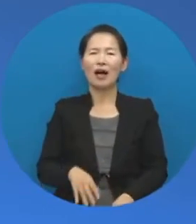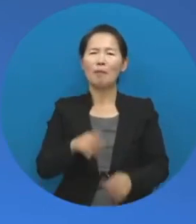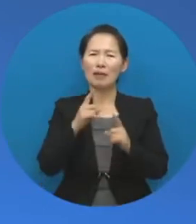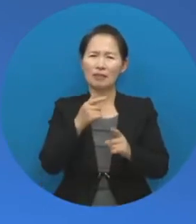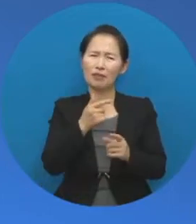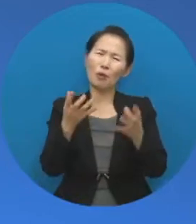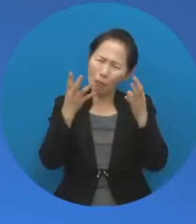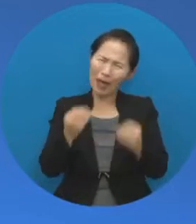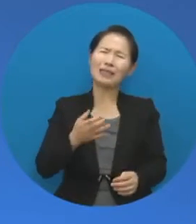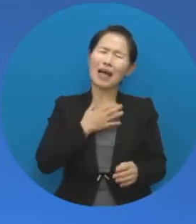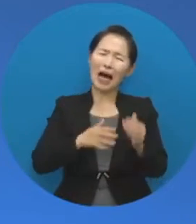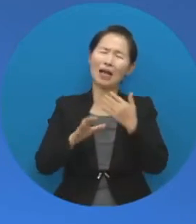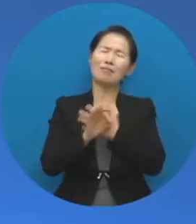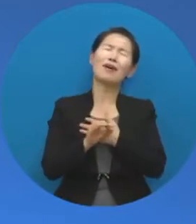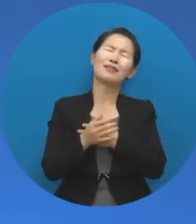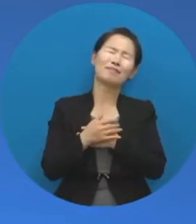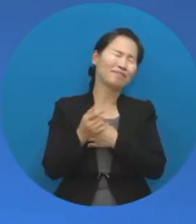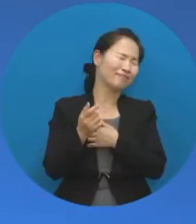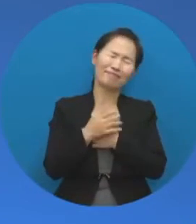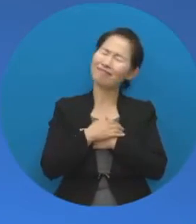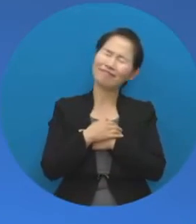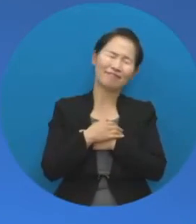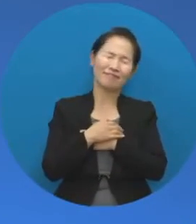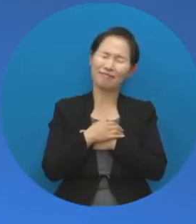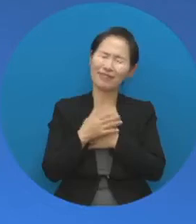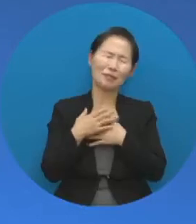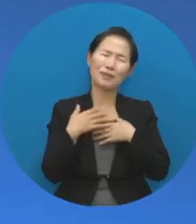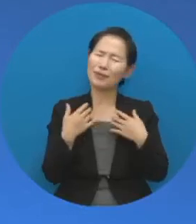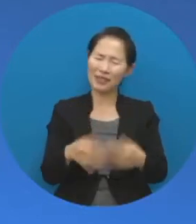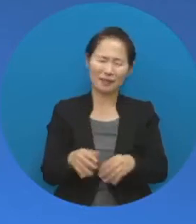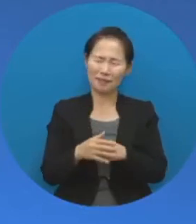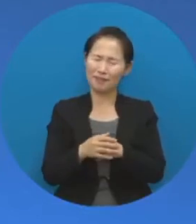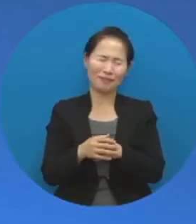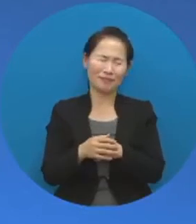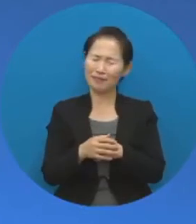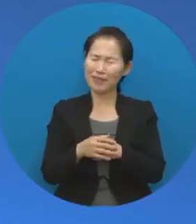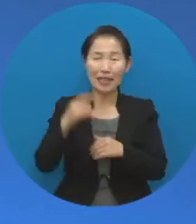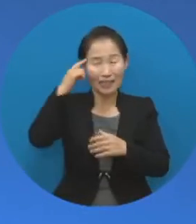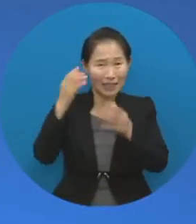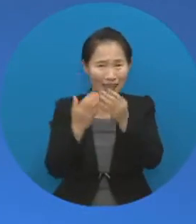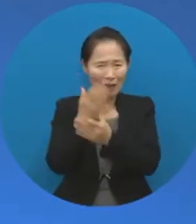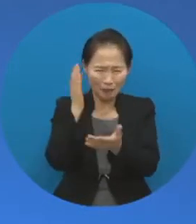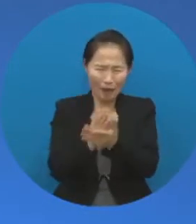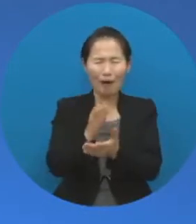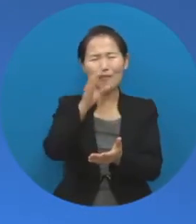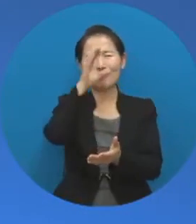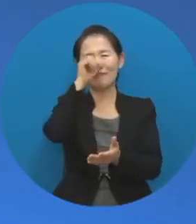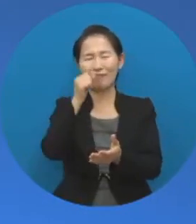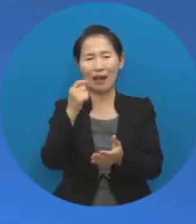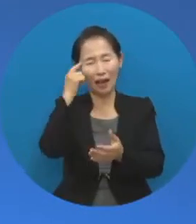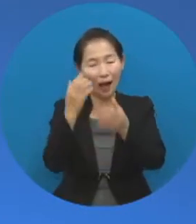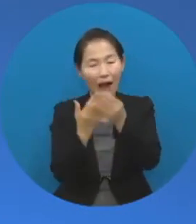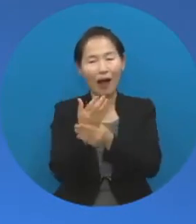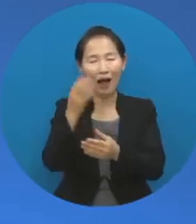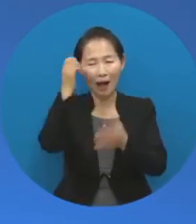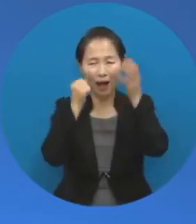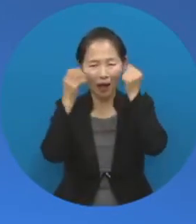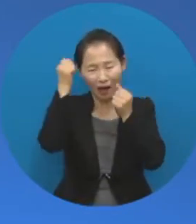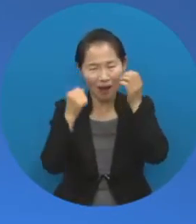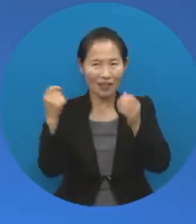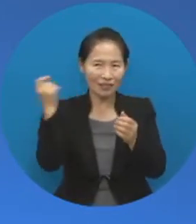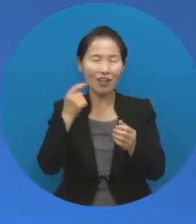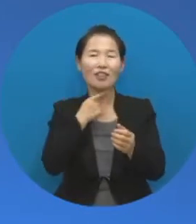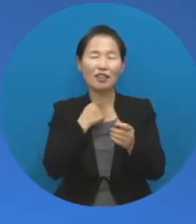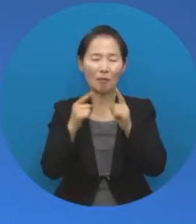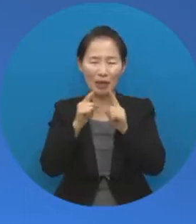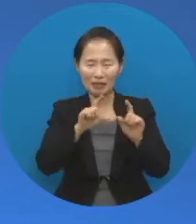많이 알면 이럴 때 좀 이게 좀 생각이 안 나면 좋겠는데, 이게 외워둔 말씀, 들어준 말씀은 그럴